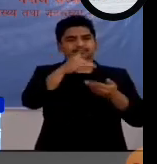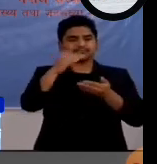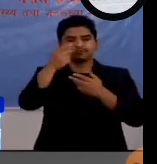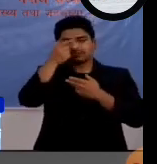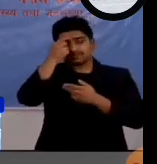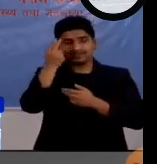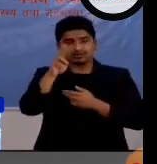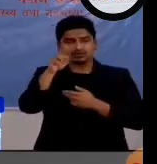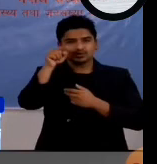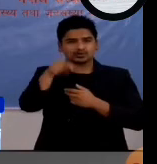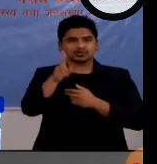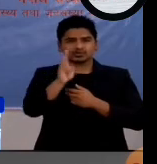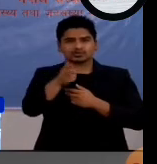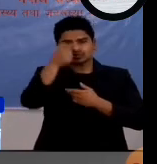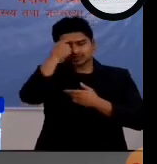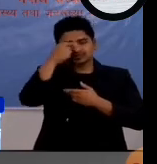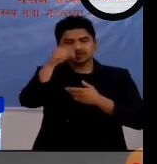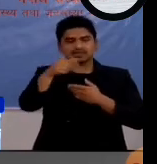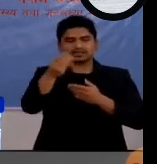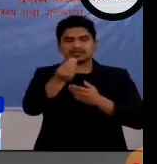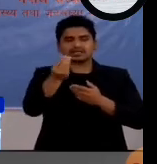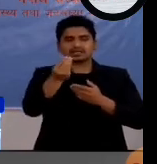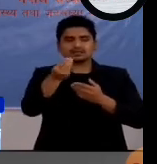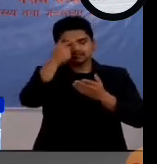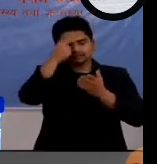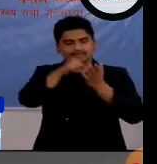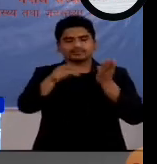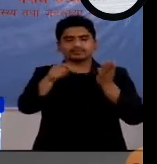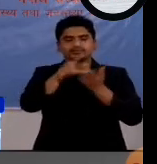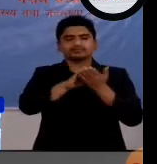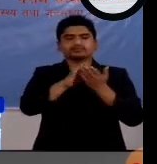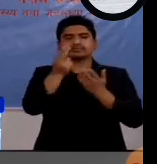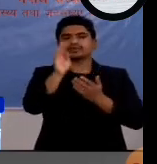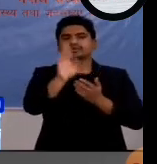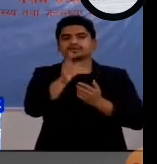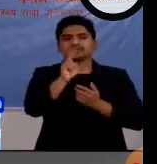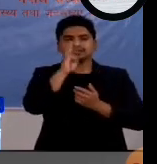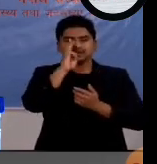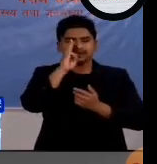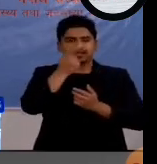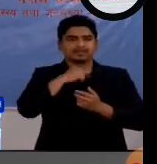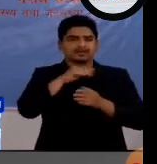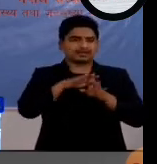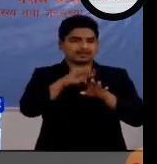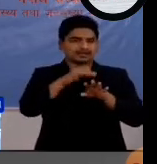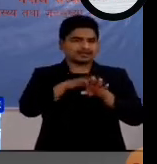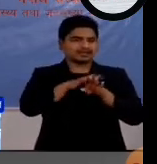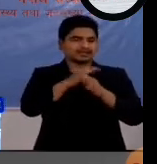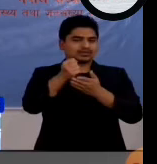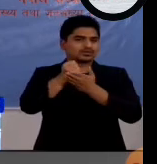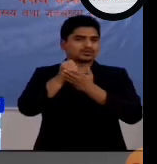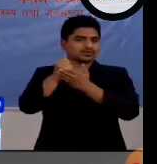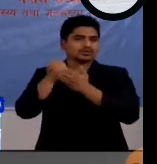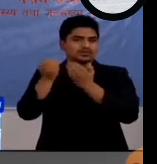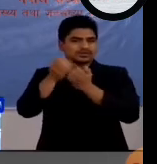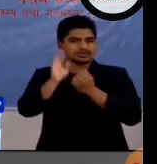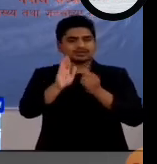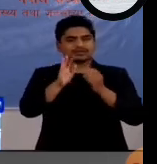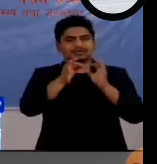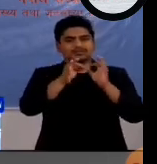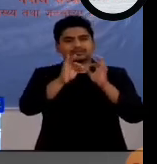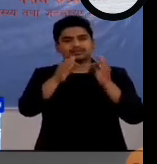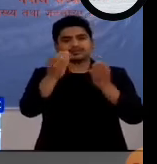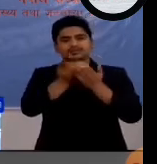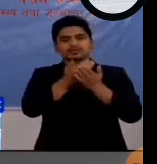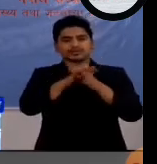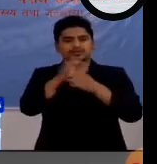थियो र त्यो समस्या अहिले केही हदसम्म हल हुँदै गइरहेको अवस्था छ। यसमा हामीलाई धेरैले सहयोग पनि गर्नुभएको छ विभिन्न